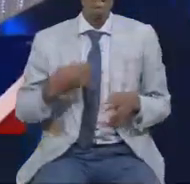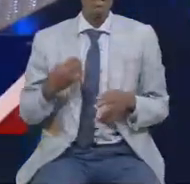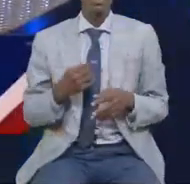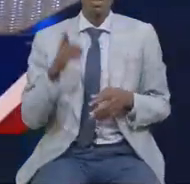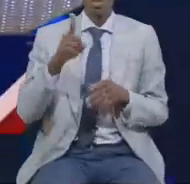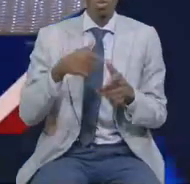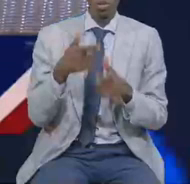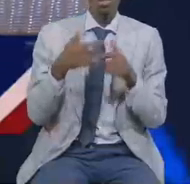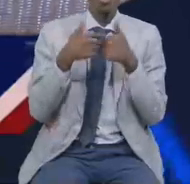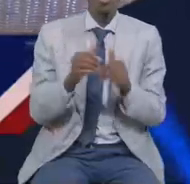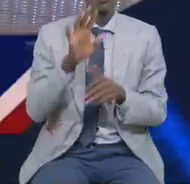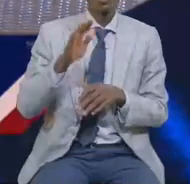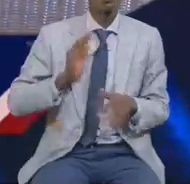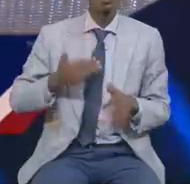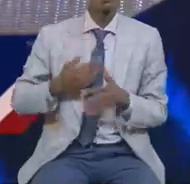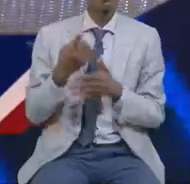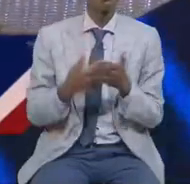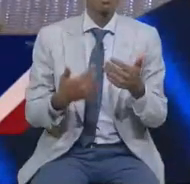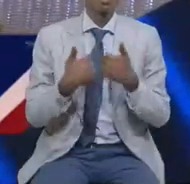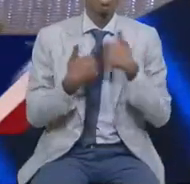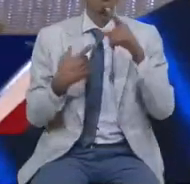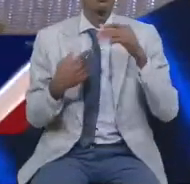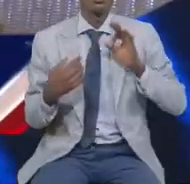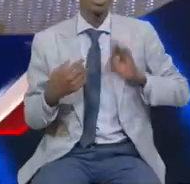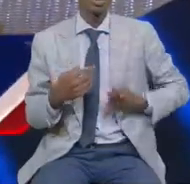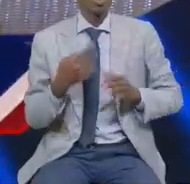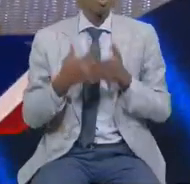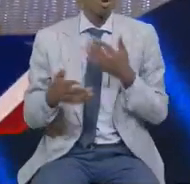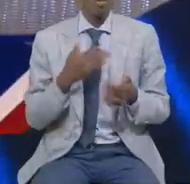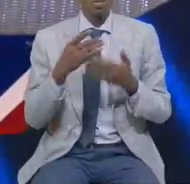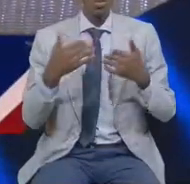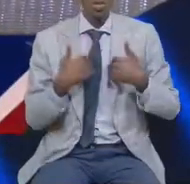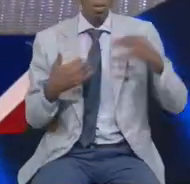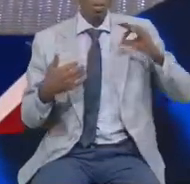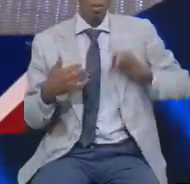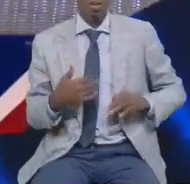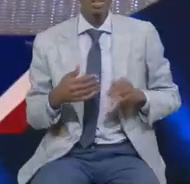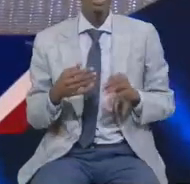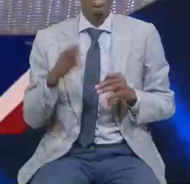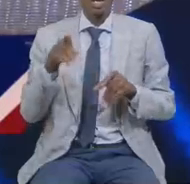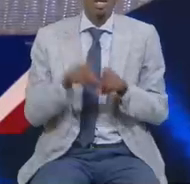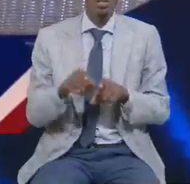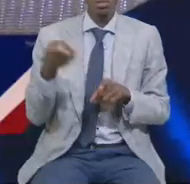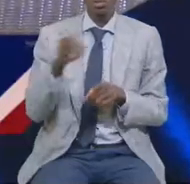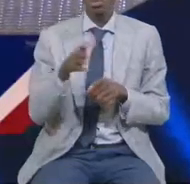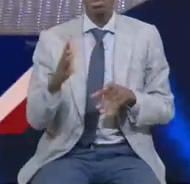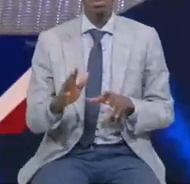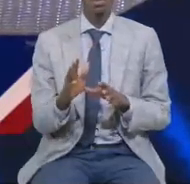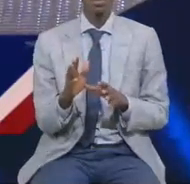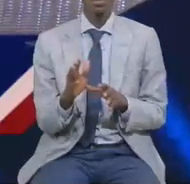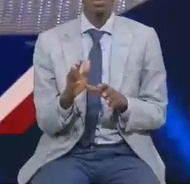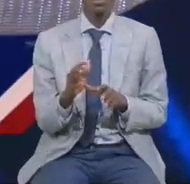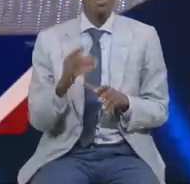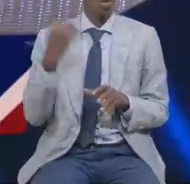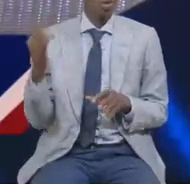âme, qu'as-tu gagné? Quel que soit ce que tu gagnes par la compromission pour toute l'éternité, tu vas